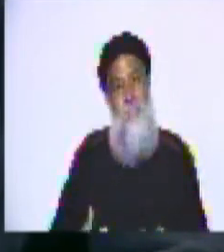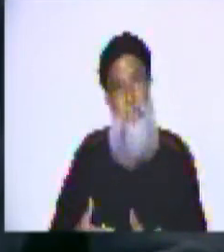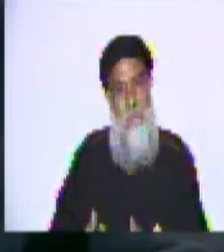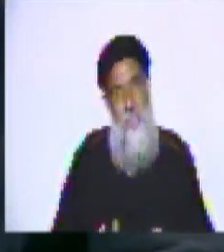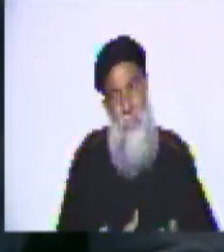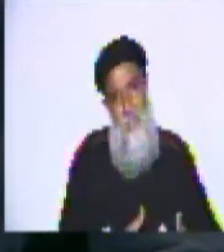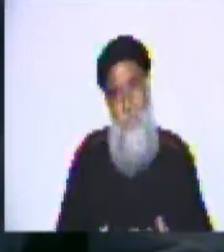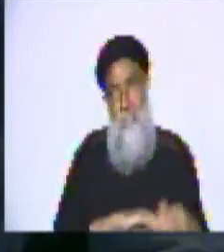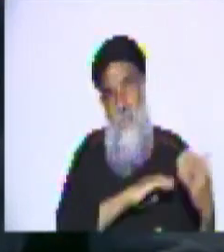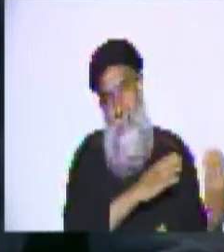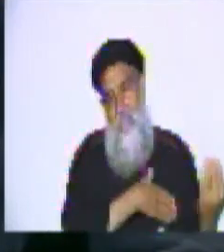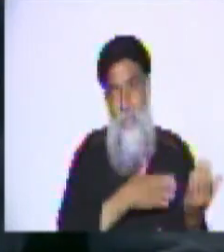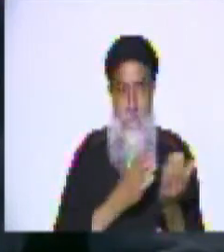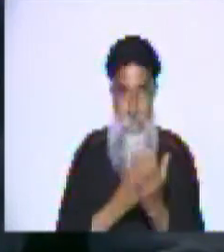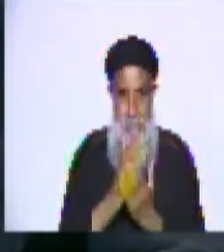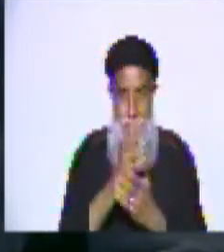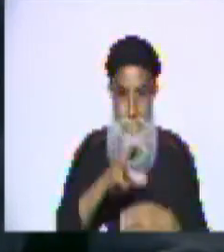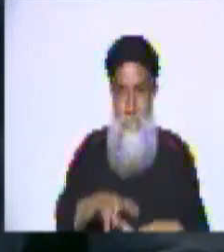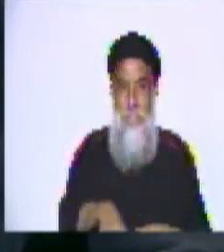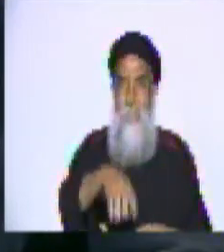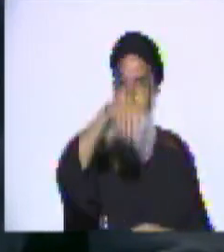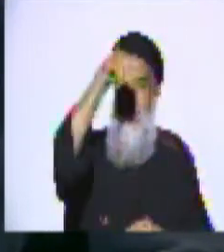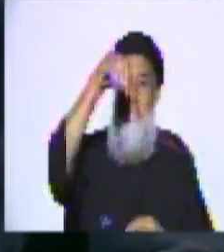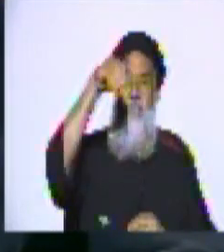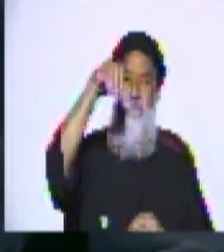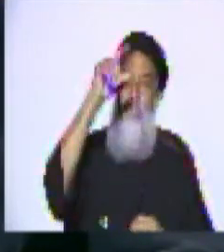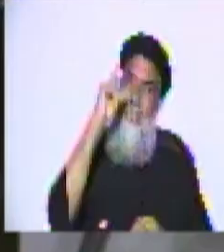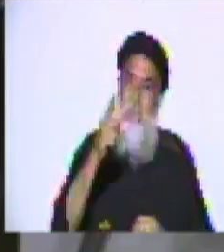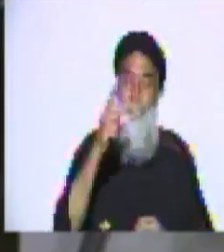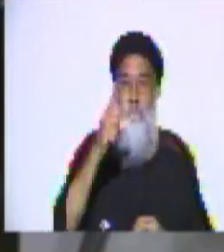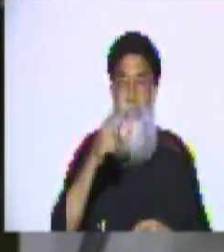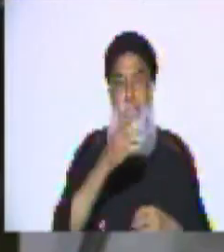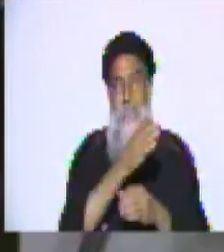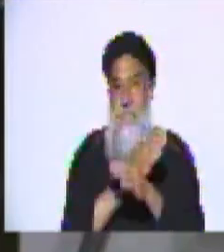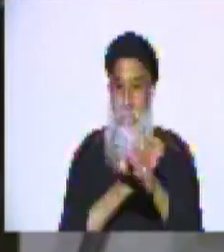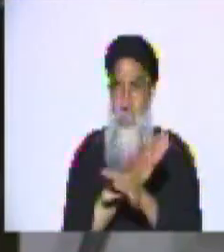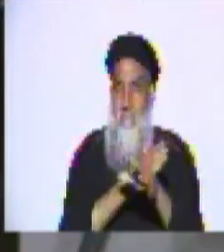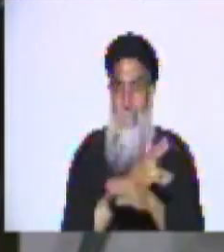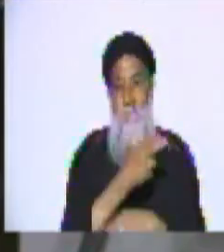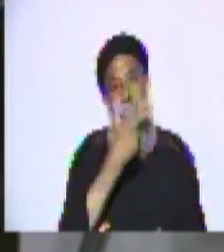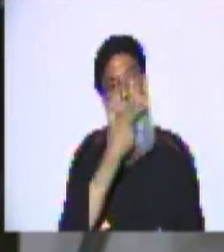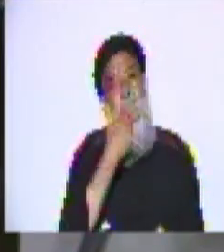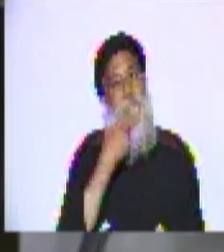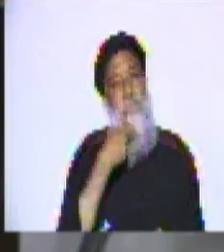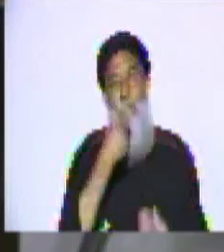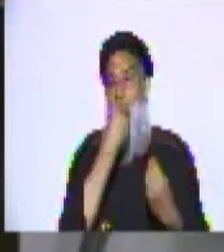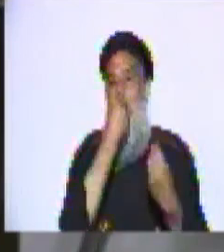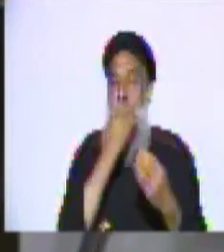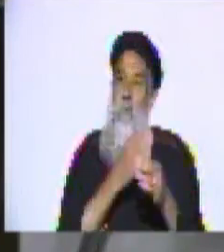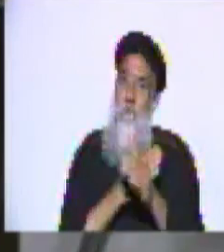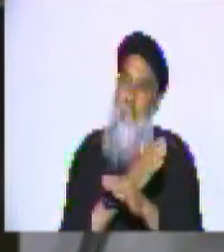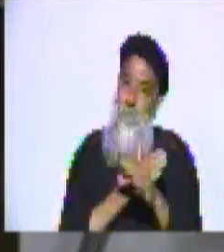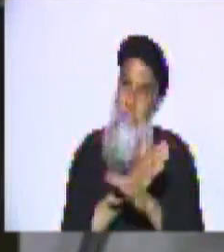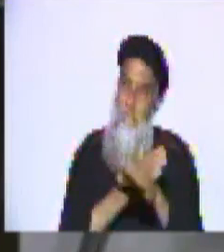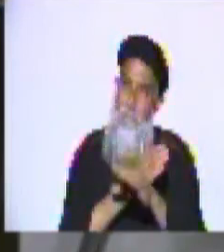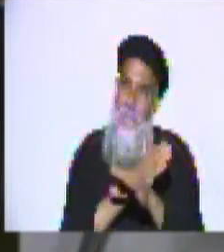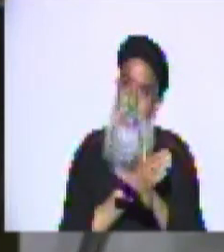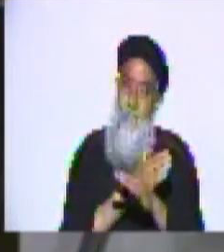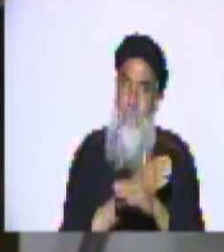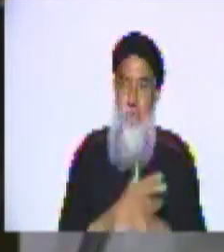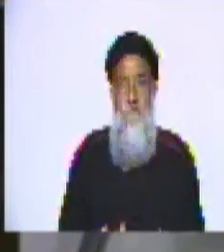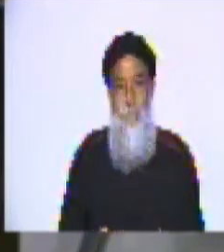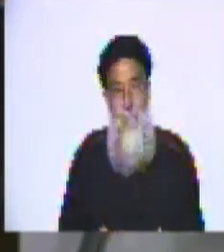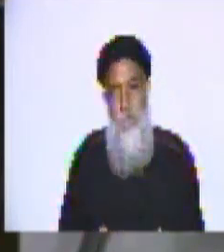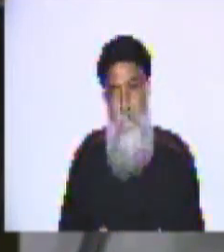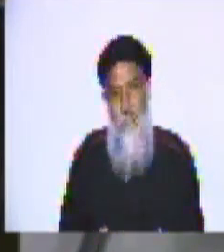تمام. يعني يمس الخلاص. بالظبط. برضو يوسف البار أو النجار يقولوا عليه كان أرمل وبتاع،